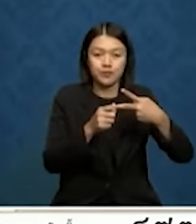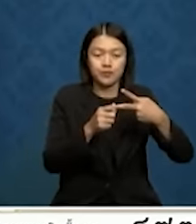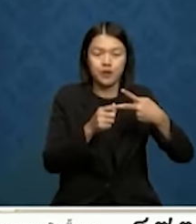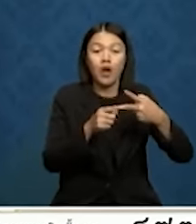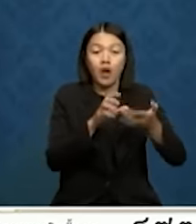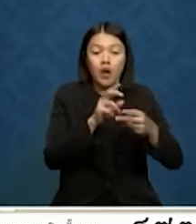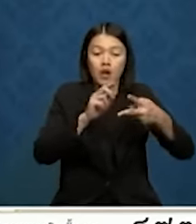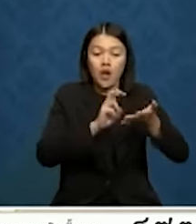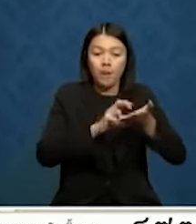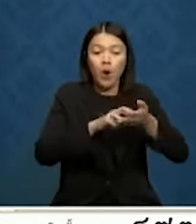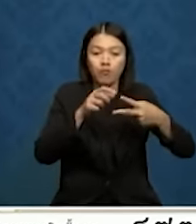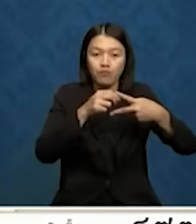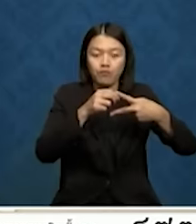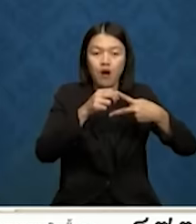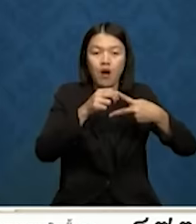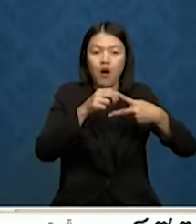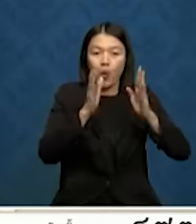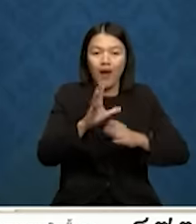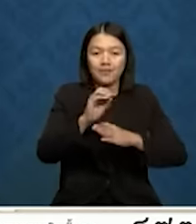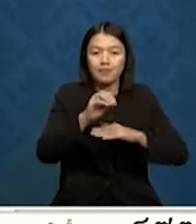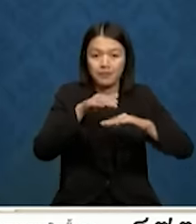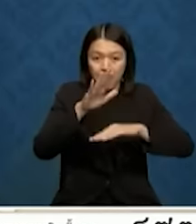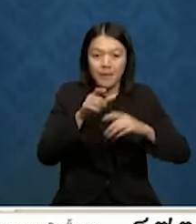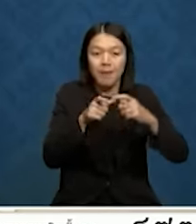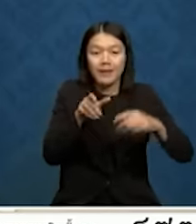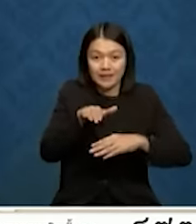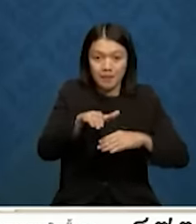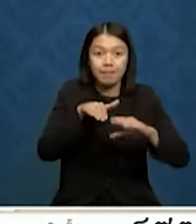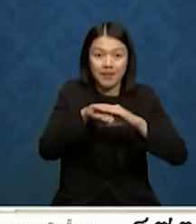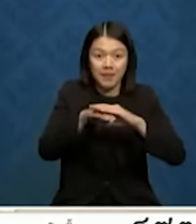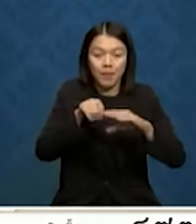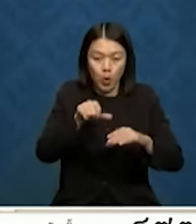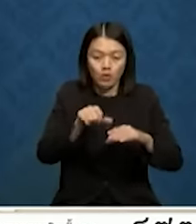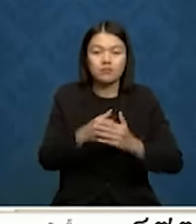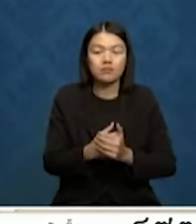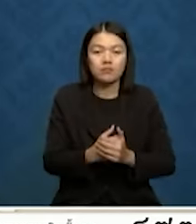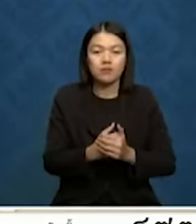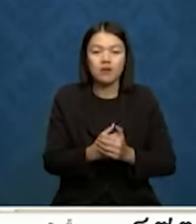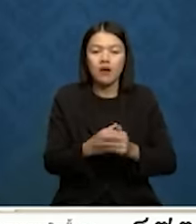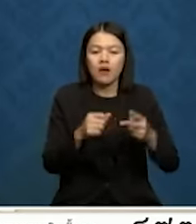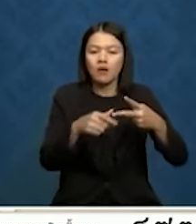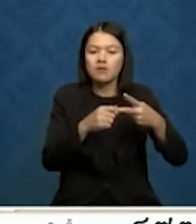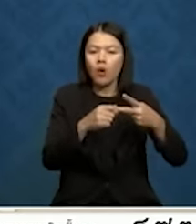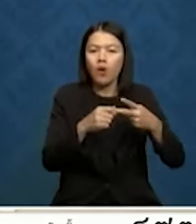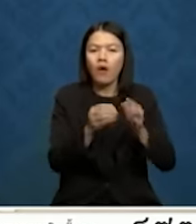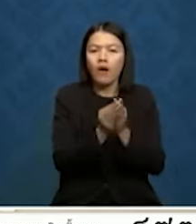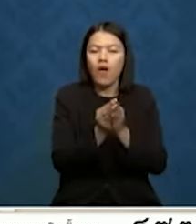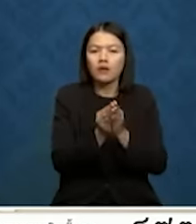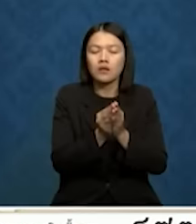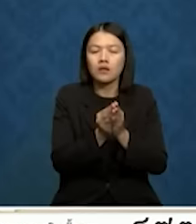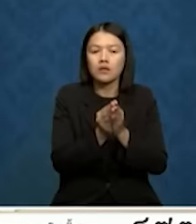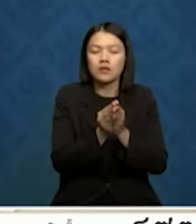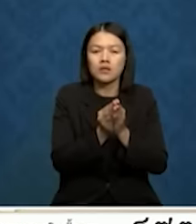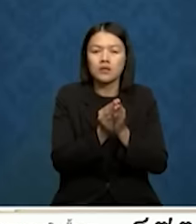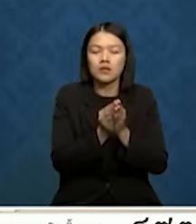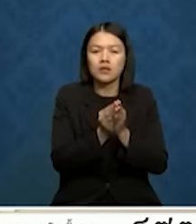ไม่น้อยกว่า50คนโดยใช้วิธีเสียบบัตรอันที่สองการลงคะแนนซึ่งจะต้องทำโดยเปิดเผยก็